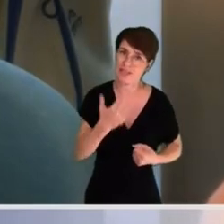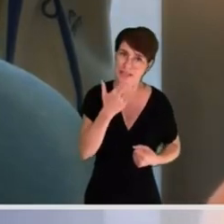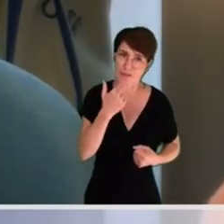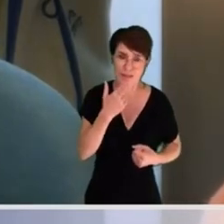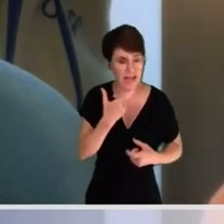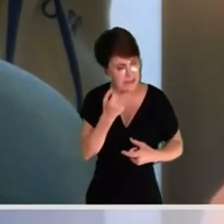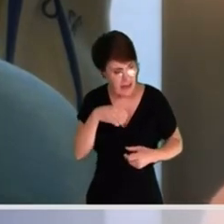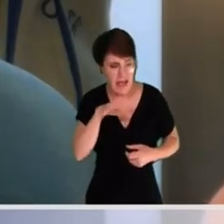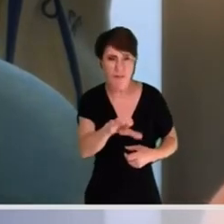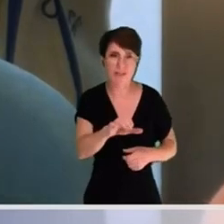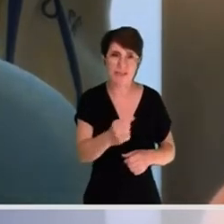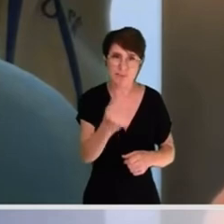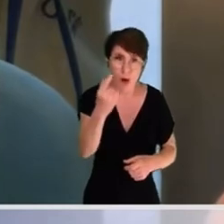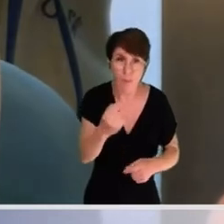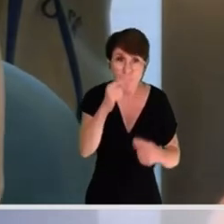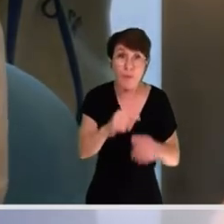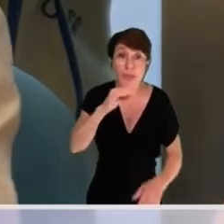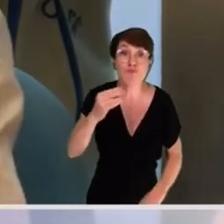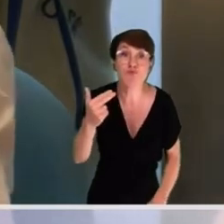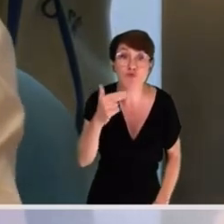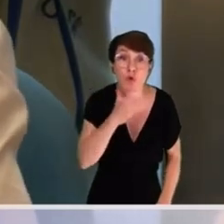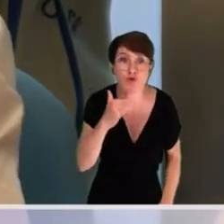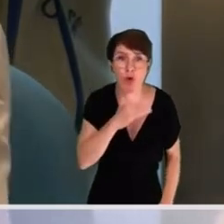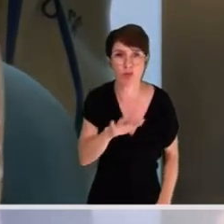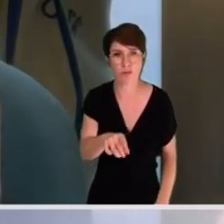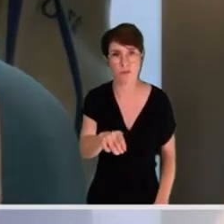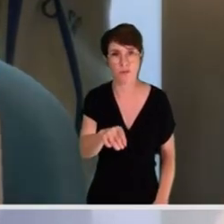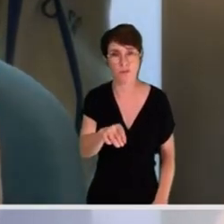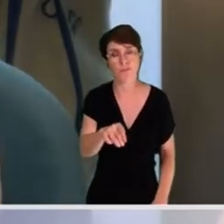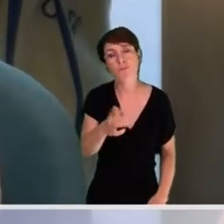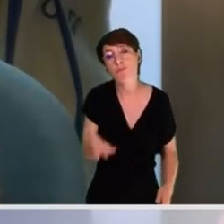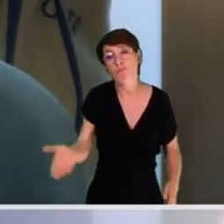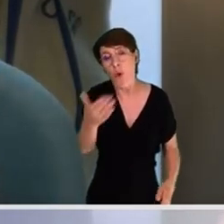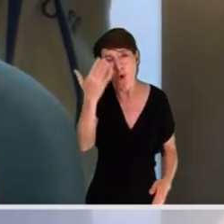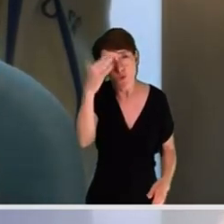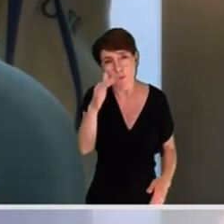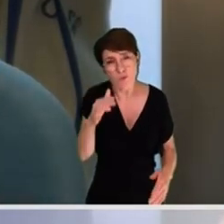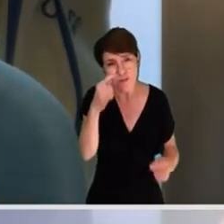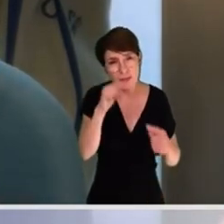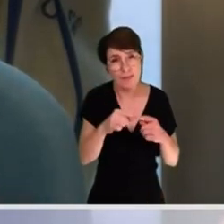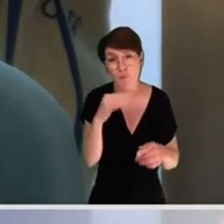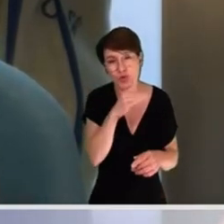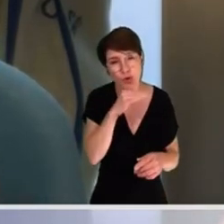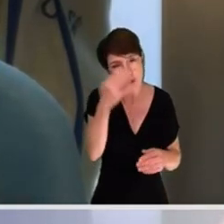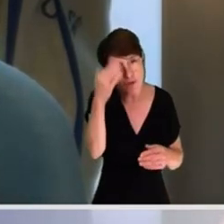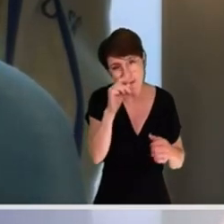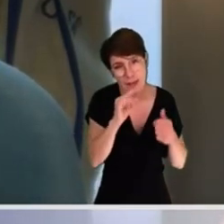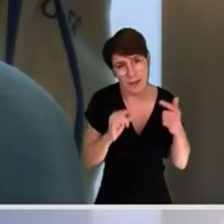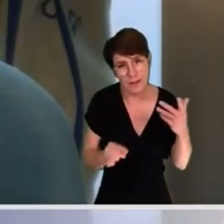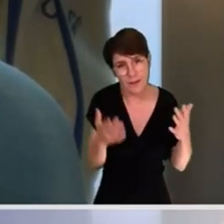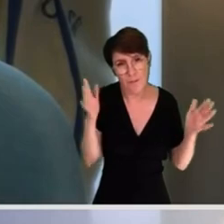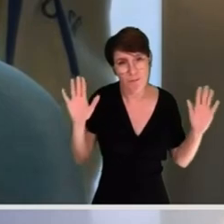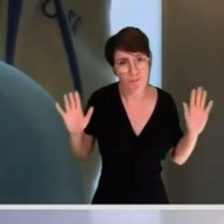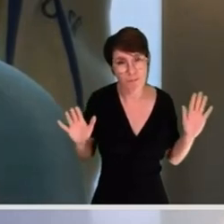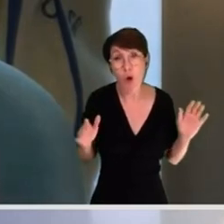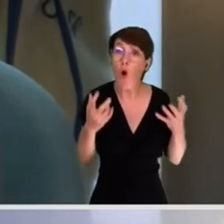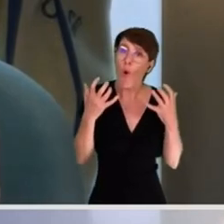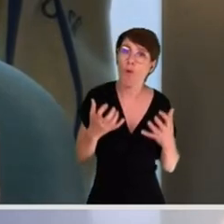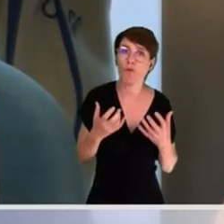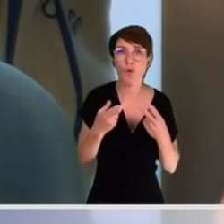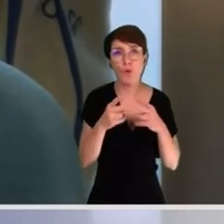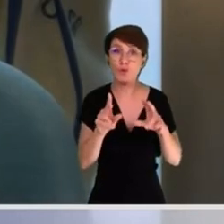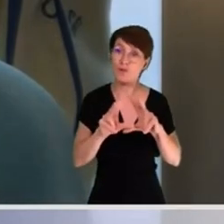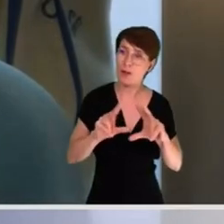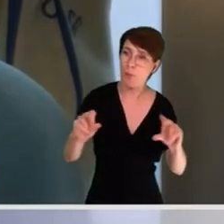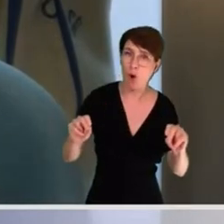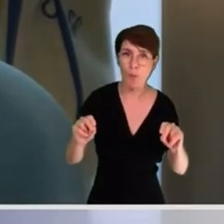rapidement sur les urgences que chacun connaît, pas la peine de le dire. On veut simplement une ville un peu plus propre,